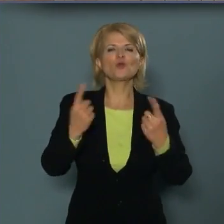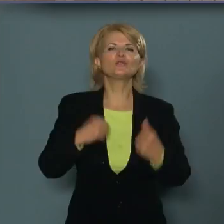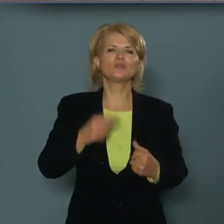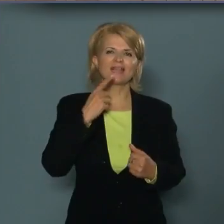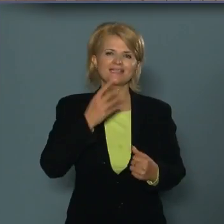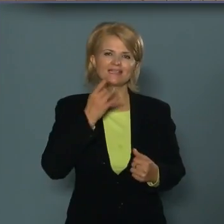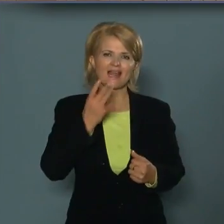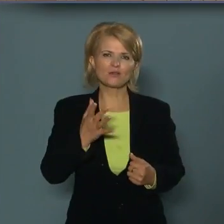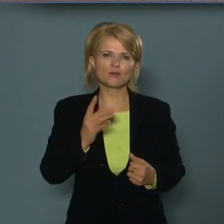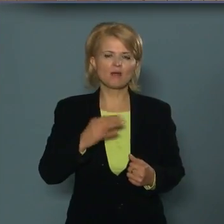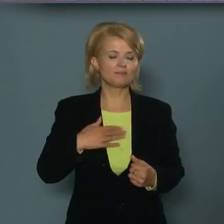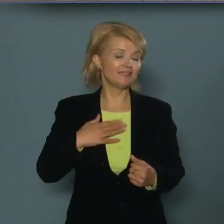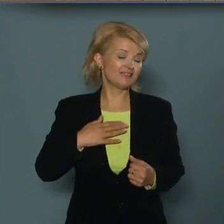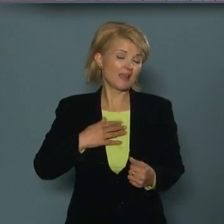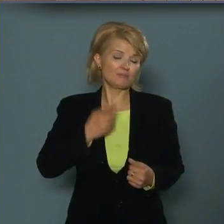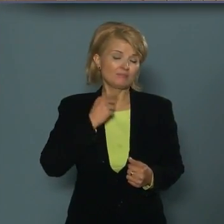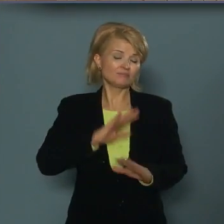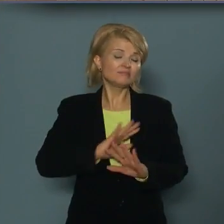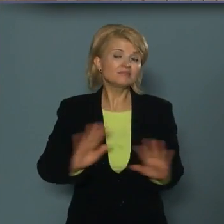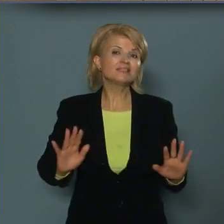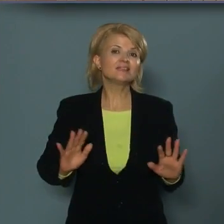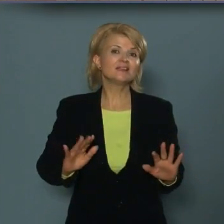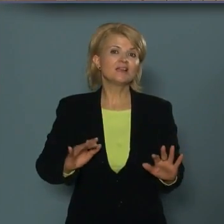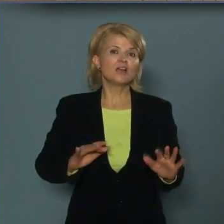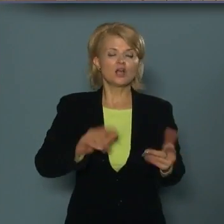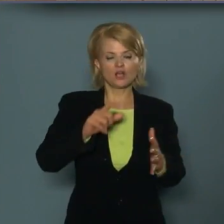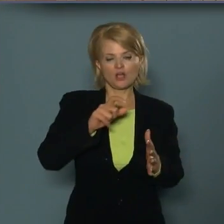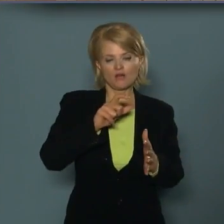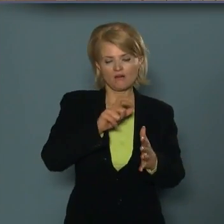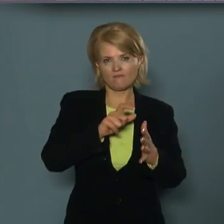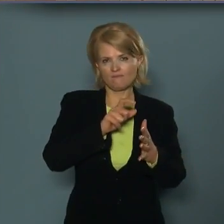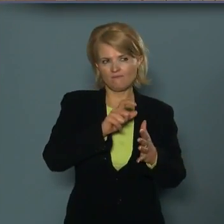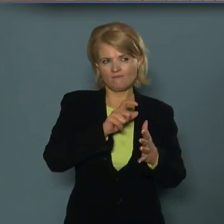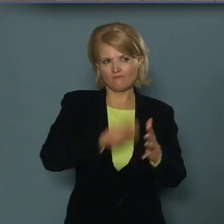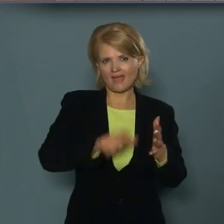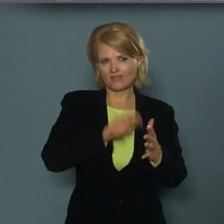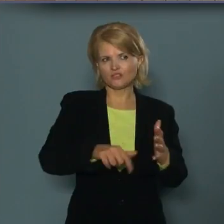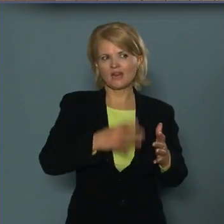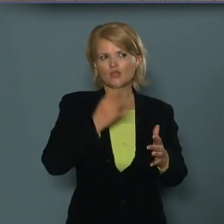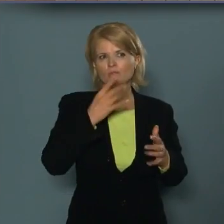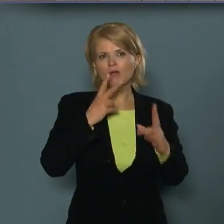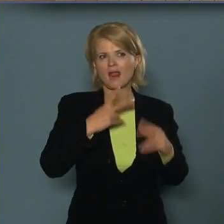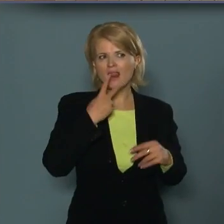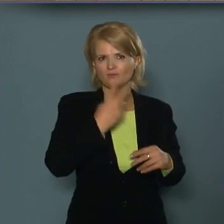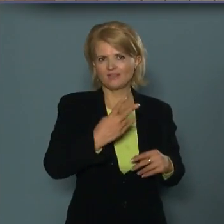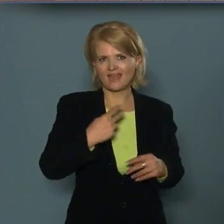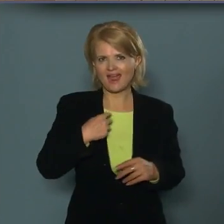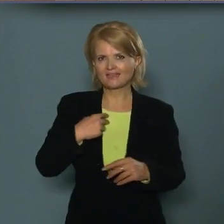közül van. Holott nem ez az én műfajom, hanem a versre kellett leginkább odafigyelnem,